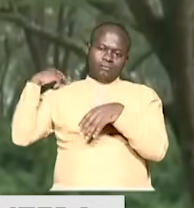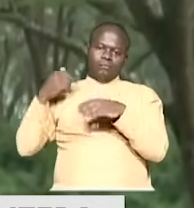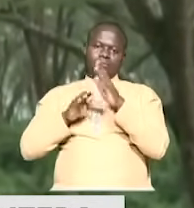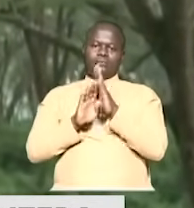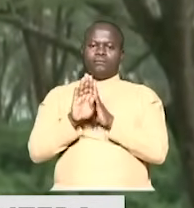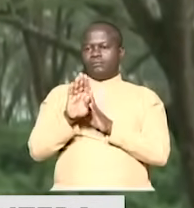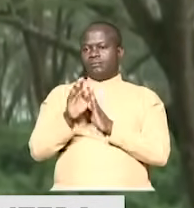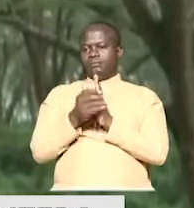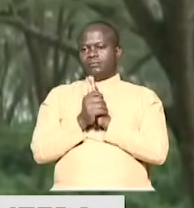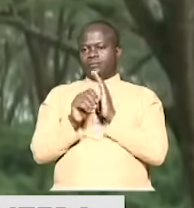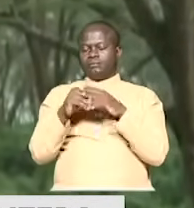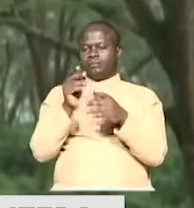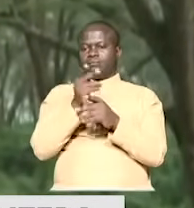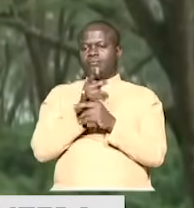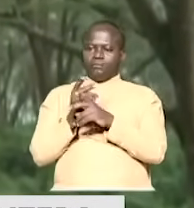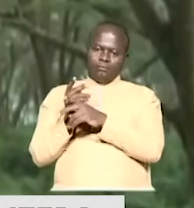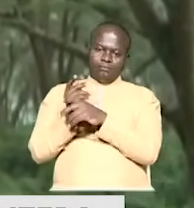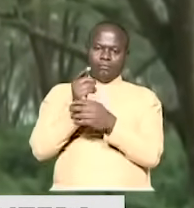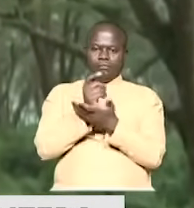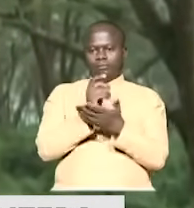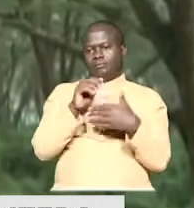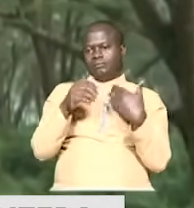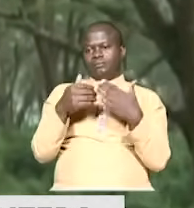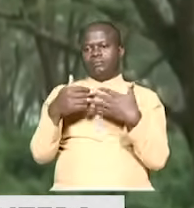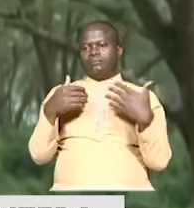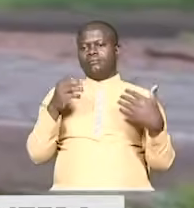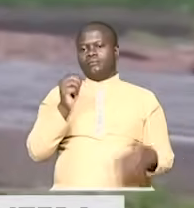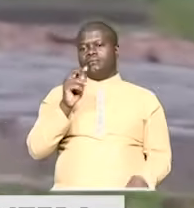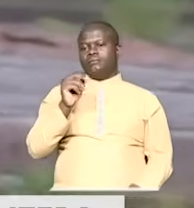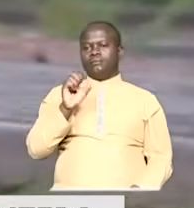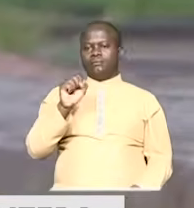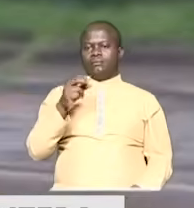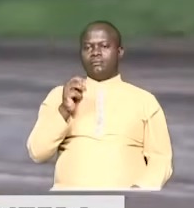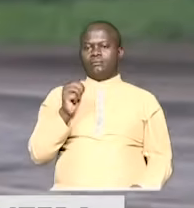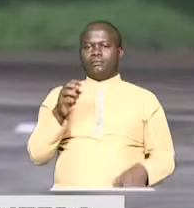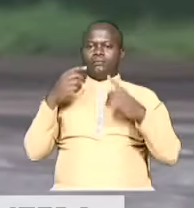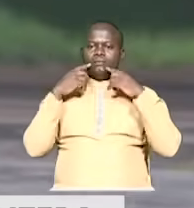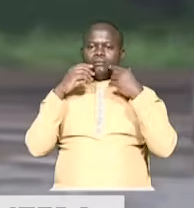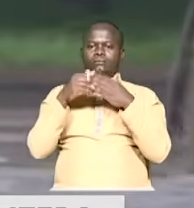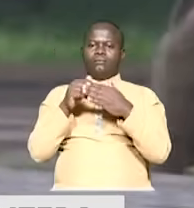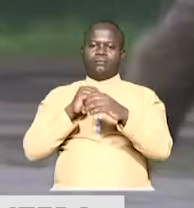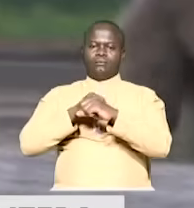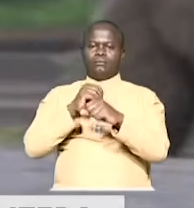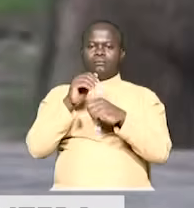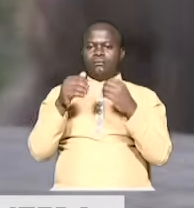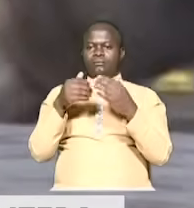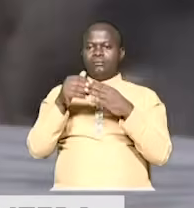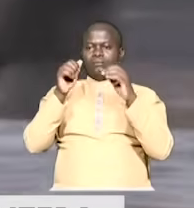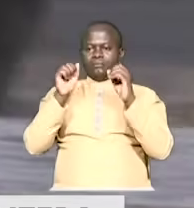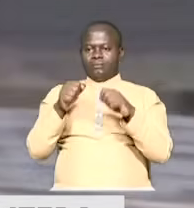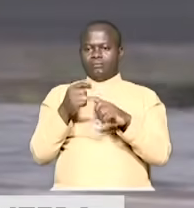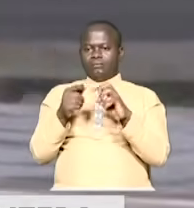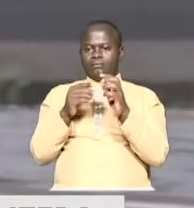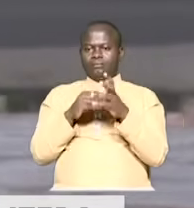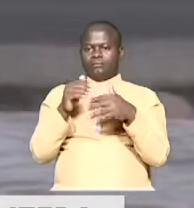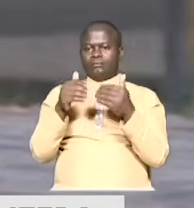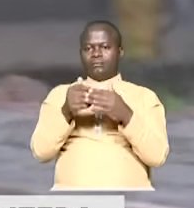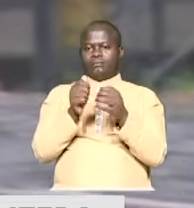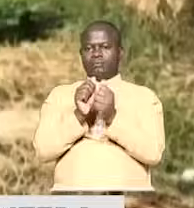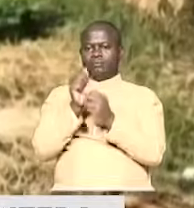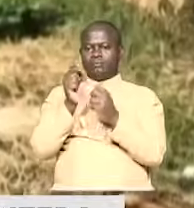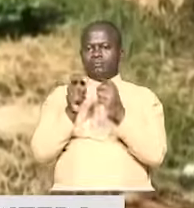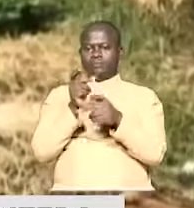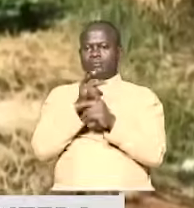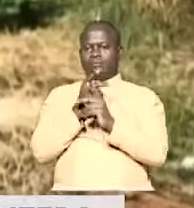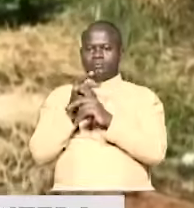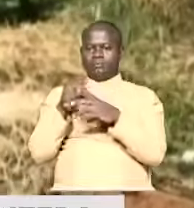Impuguke mu kwita no kurengera urusobe rw'ibinyabuzima Manishimwe Ange avuga ko kurinda izi nyamaswa bishoboka, ariko kandi ngo hari bikwiye kwitabwaho